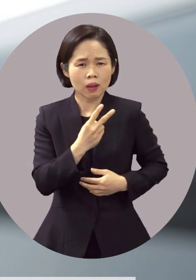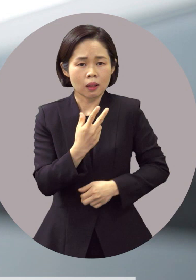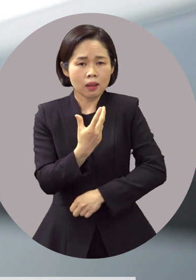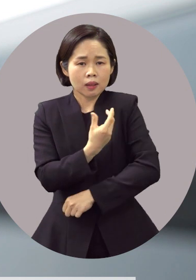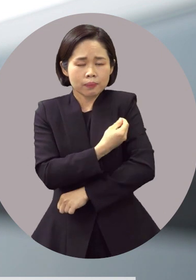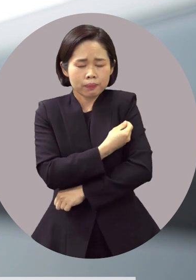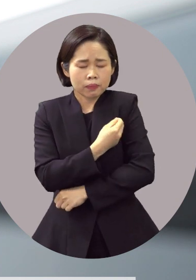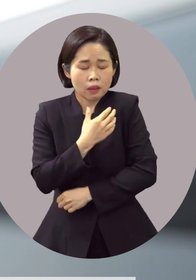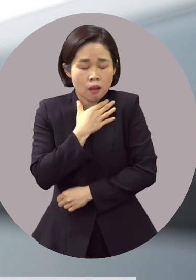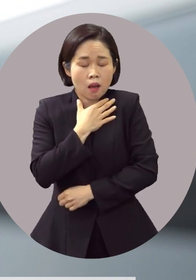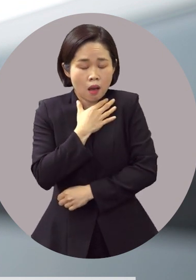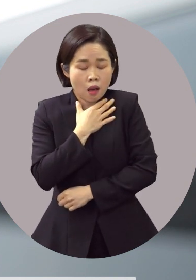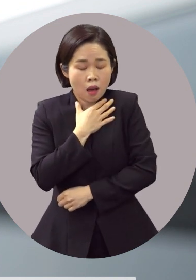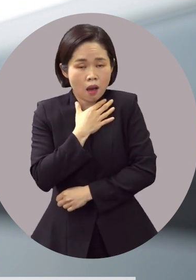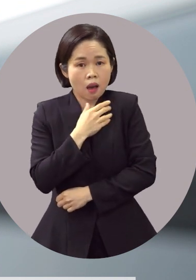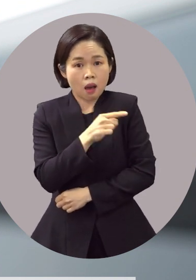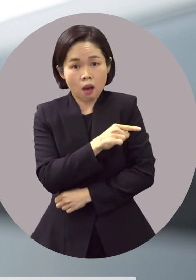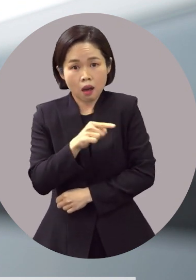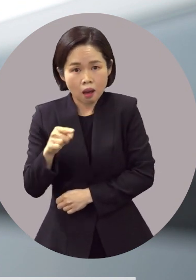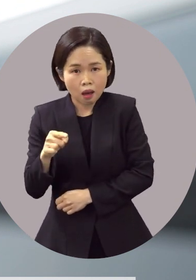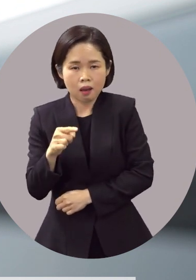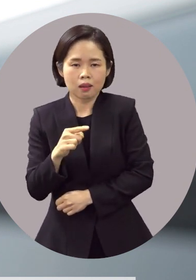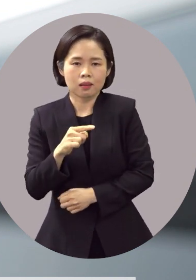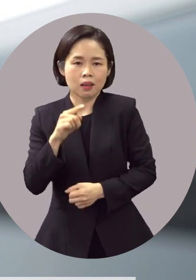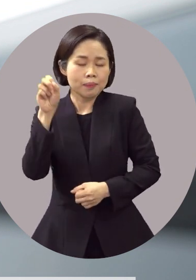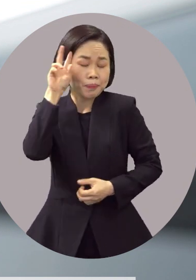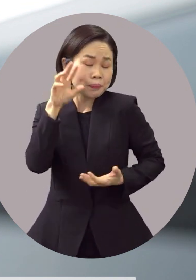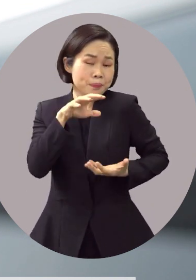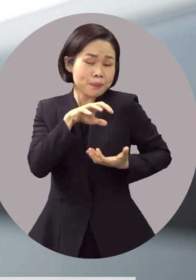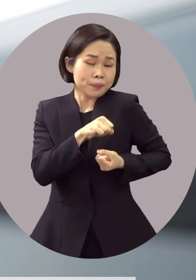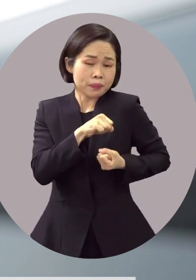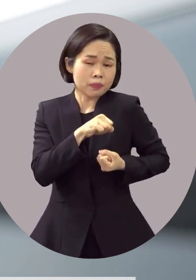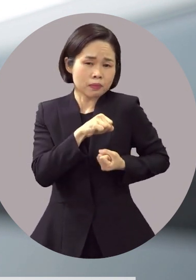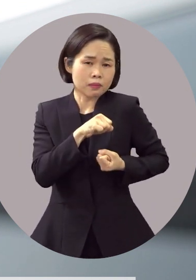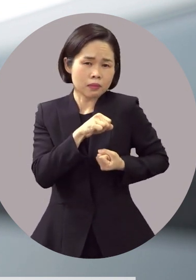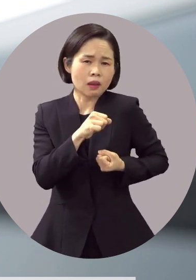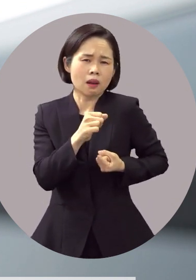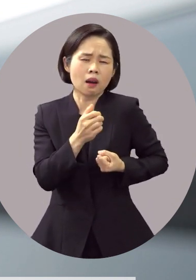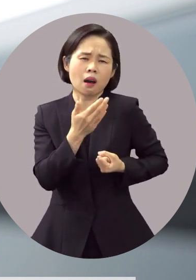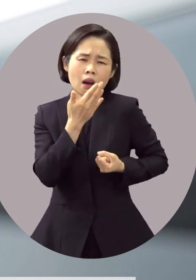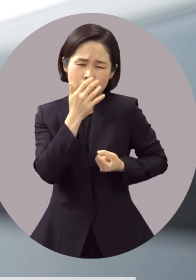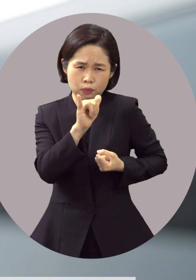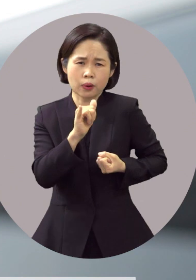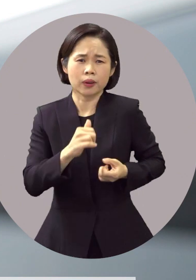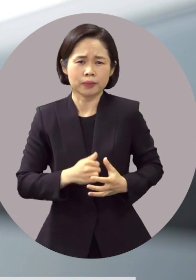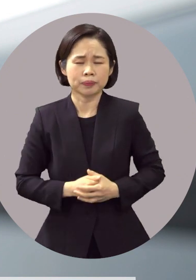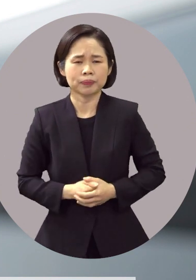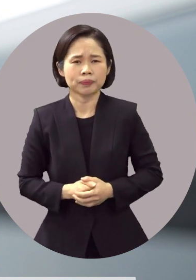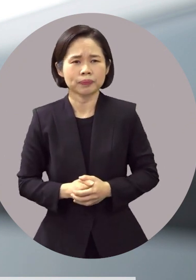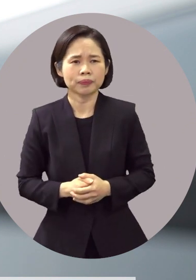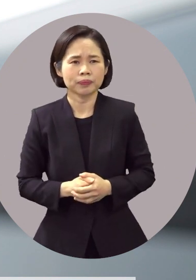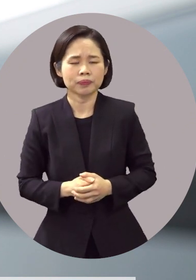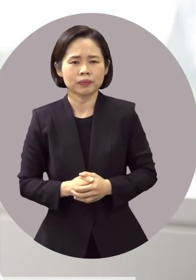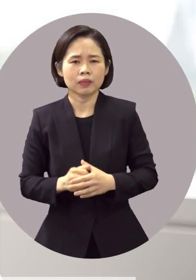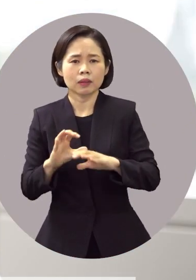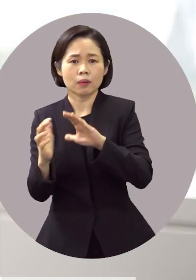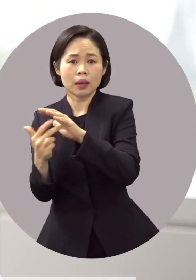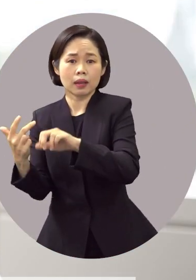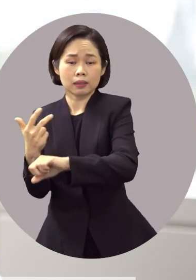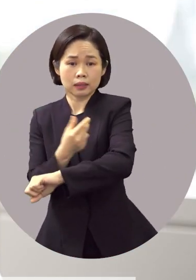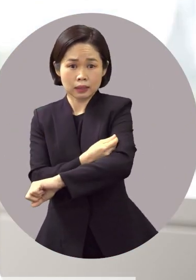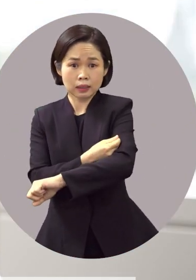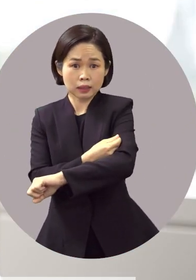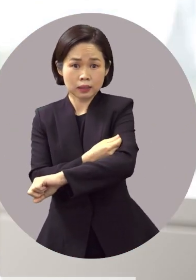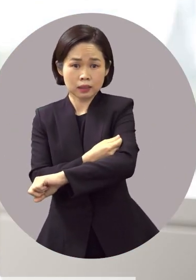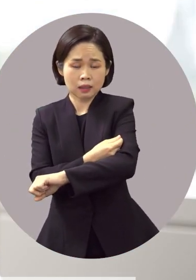급성 심근염 또는 아나필락시스에서 아주 낮은 빈도로 급성 심장정지가 나타날 수도 있습니다.